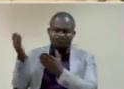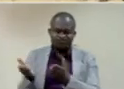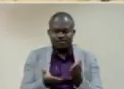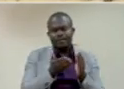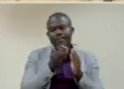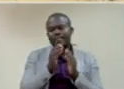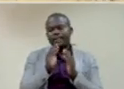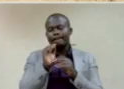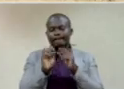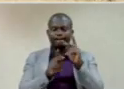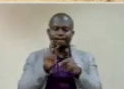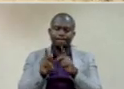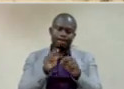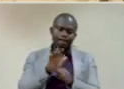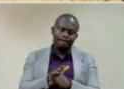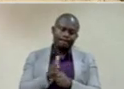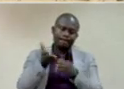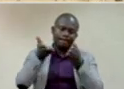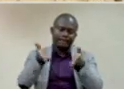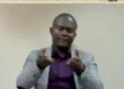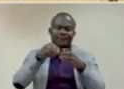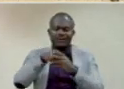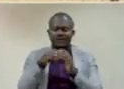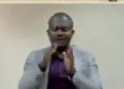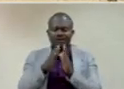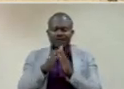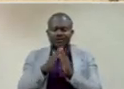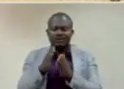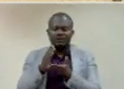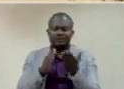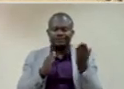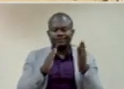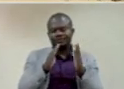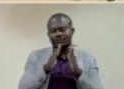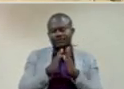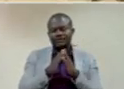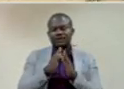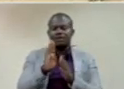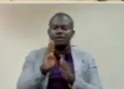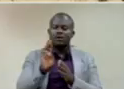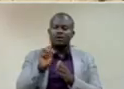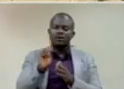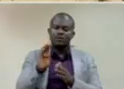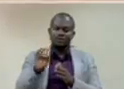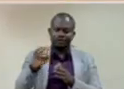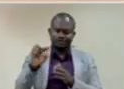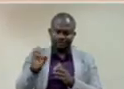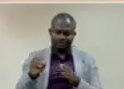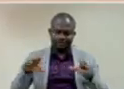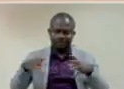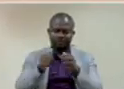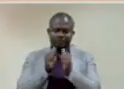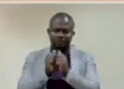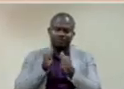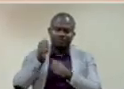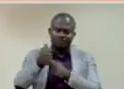ugatumira abaturage ba hano mu midugudu igize umurenge wa Bumbogo, tugahurira hamwe twamara